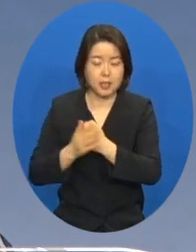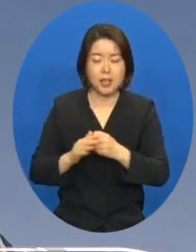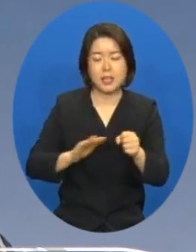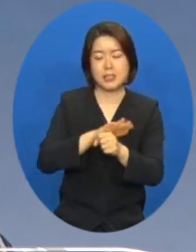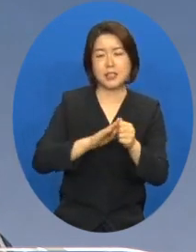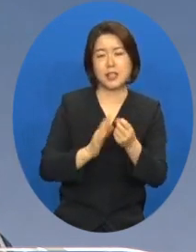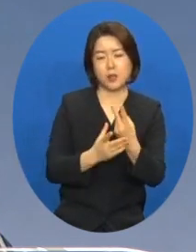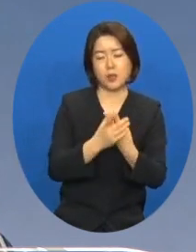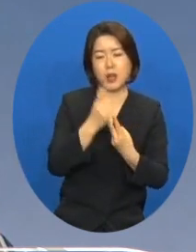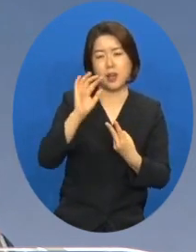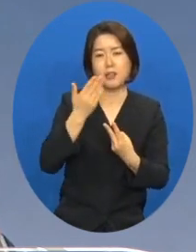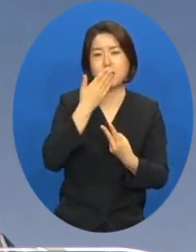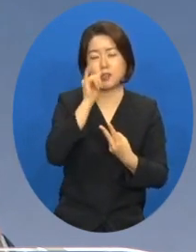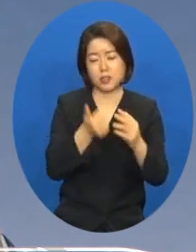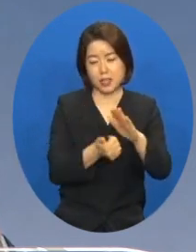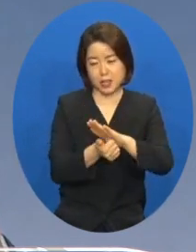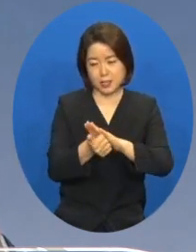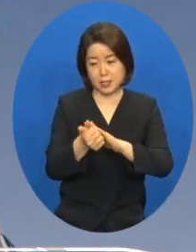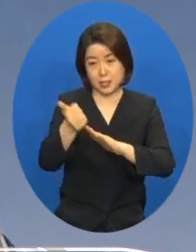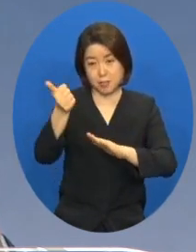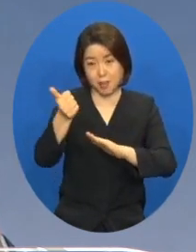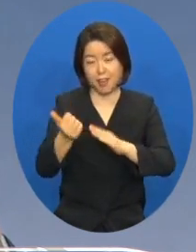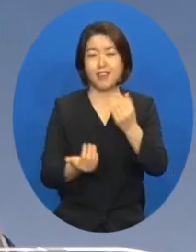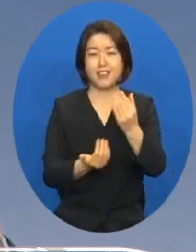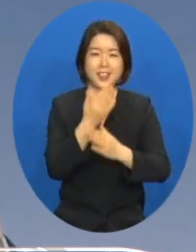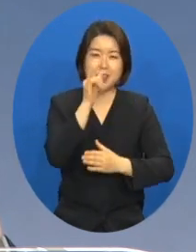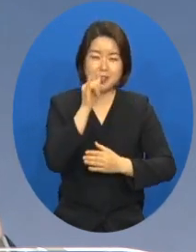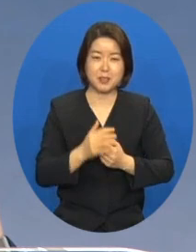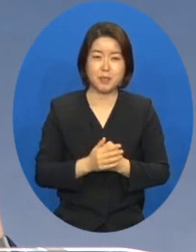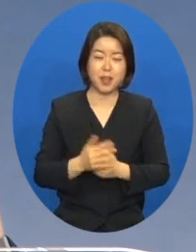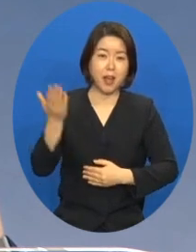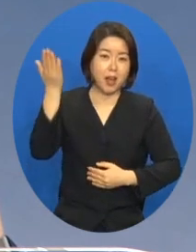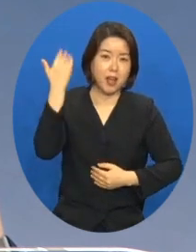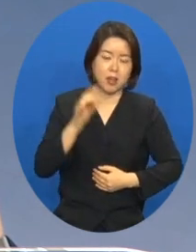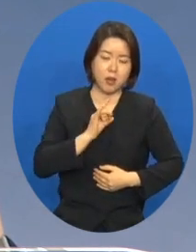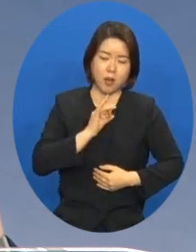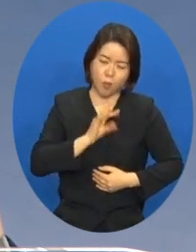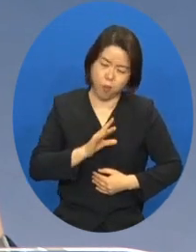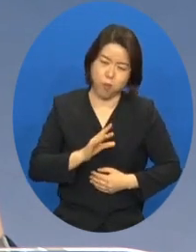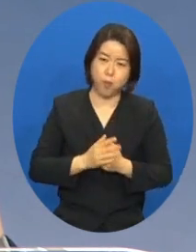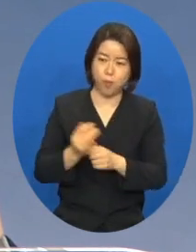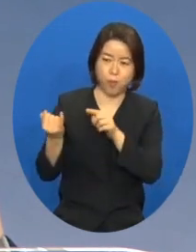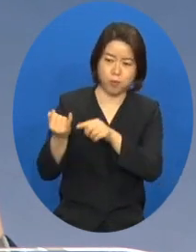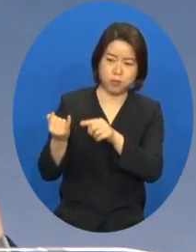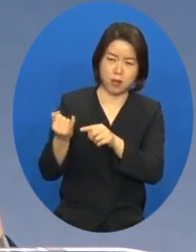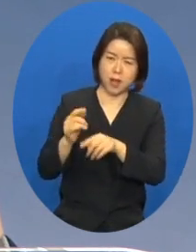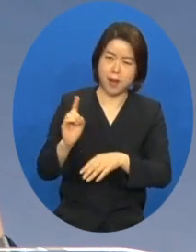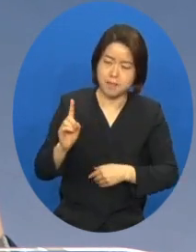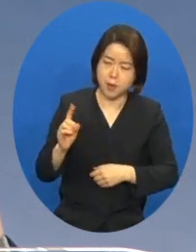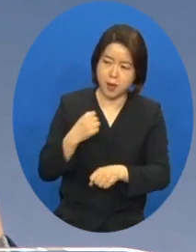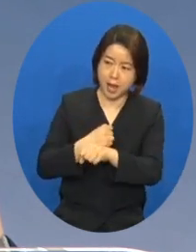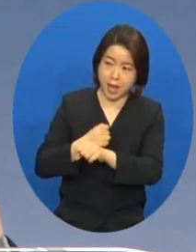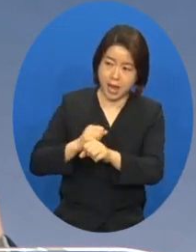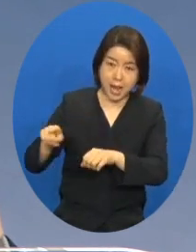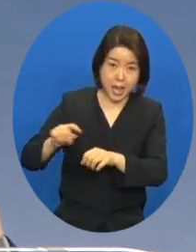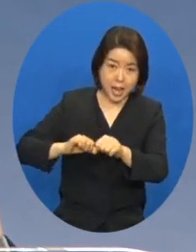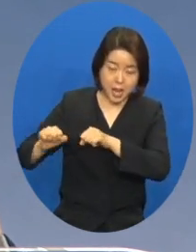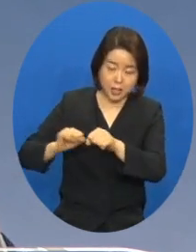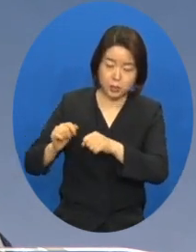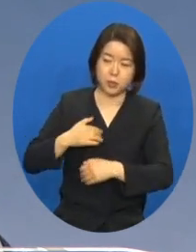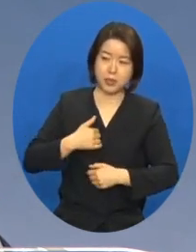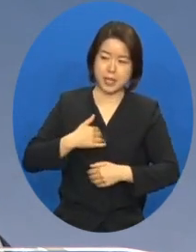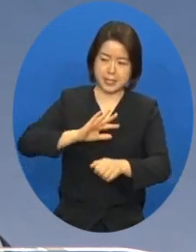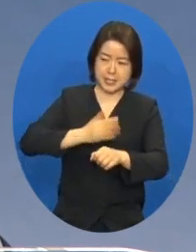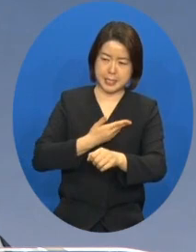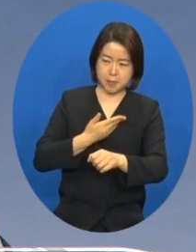사랑으로 하나 될 수 있다는 희망이 일어났습니다. 이전에는 오직 그 자매가 무엇을 한 것과 그가 내게